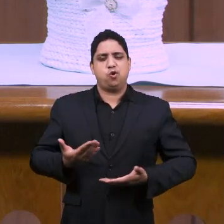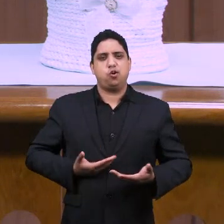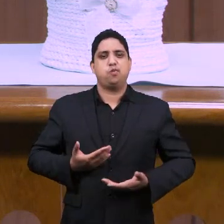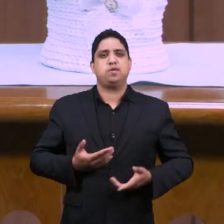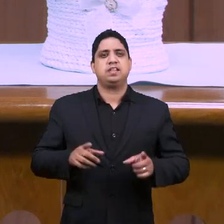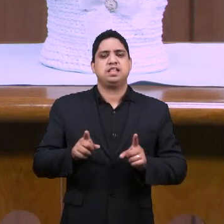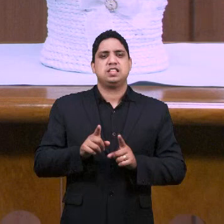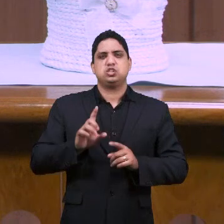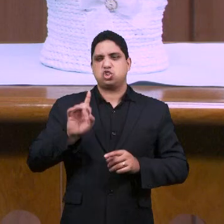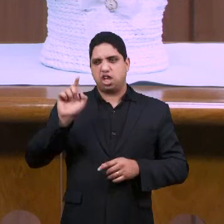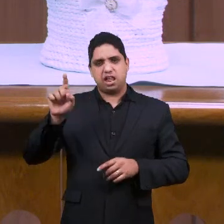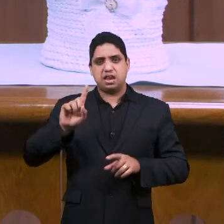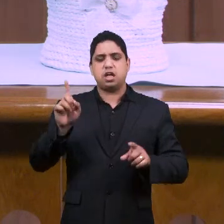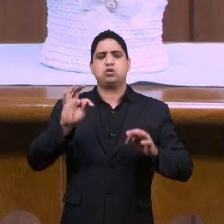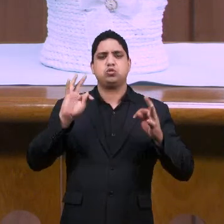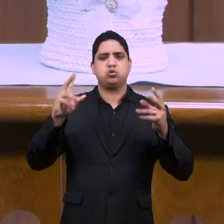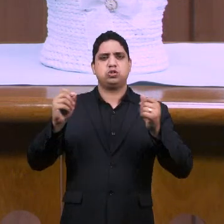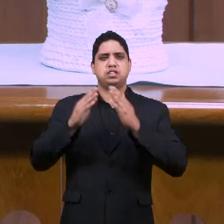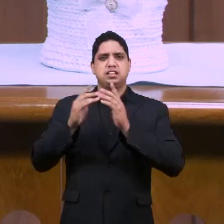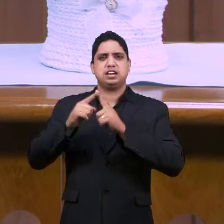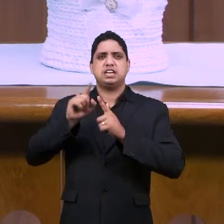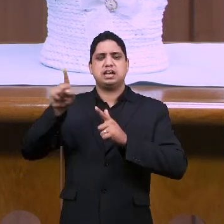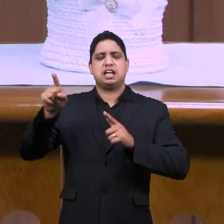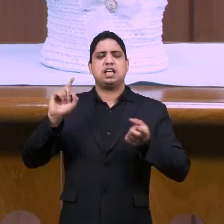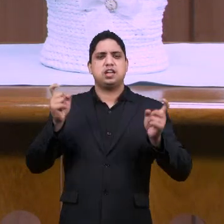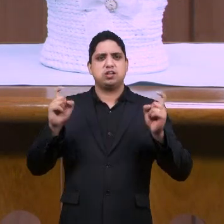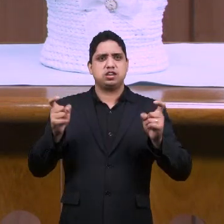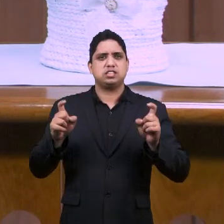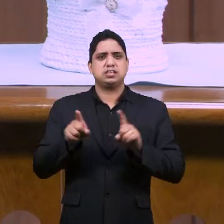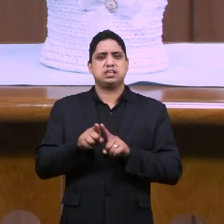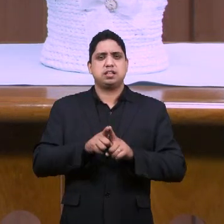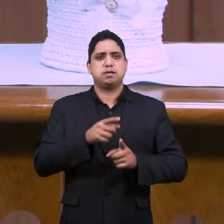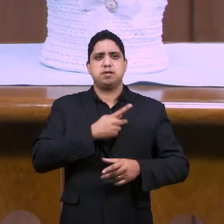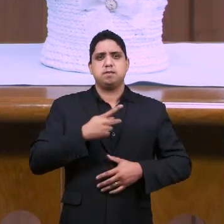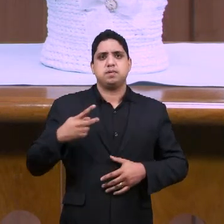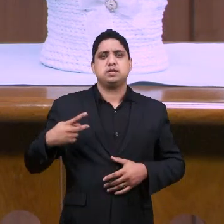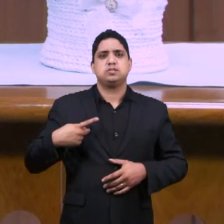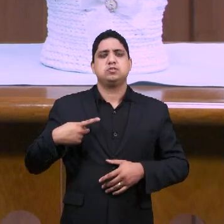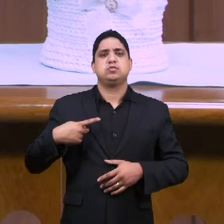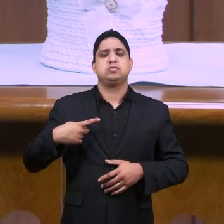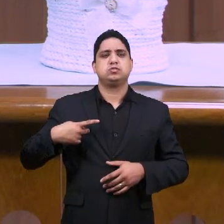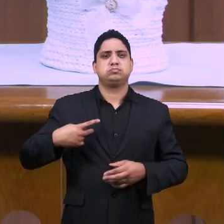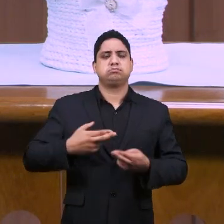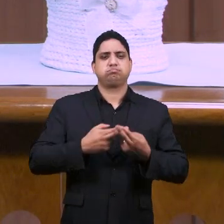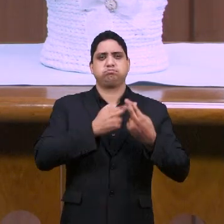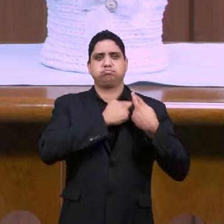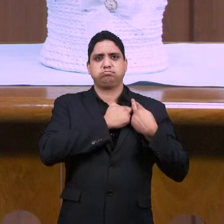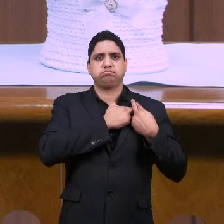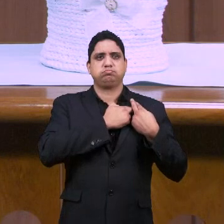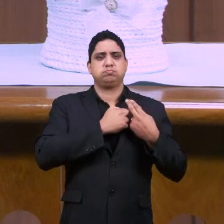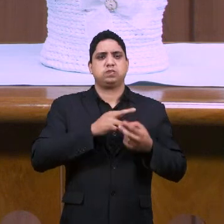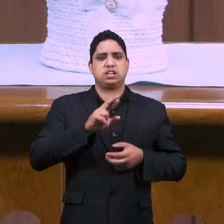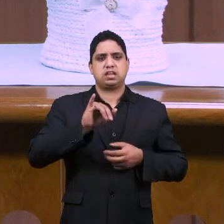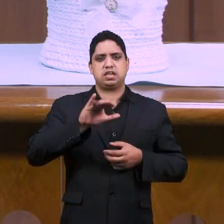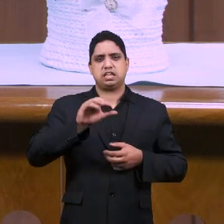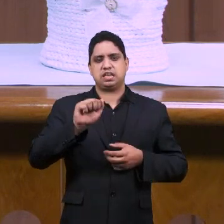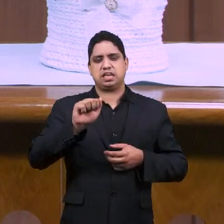bénisse Gérald Duc, pas seulement lui, mais toute l'Église qui est réunie, et aussi le pasteur responsable,